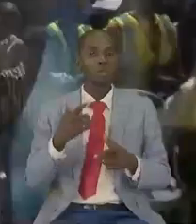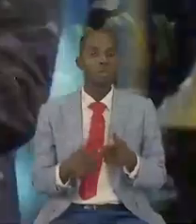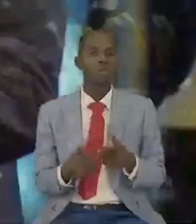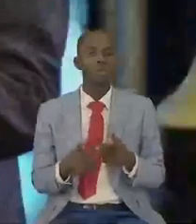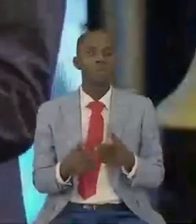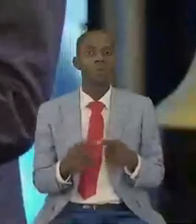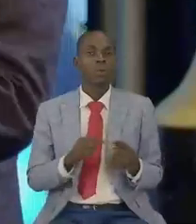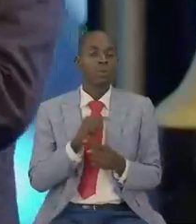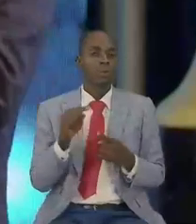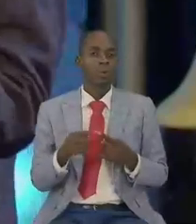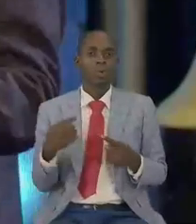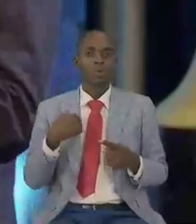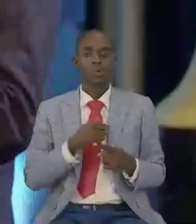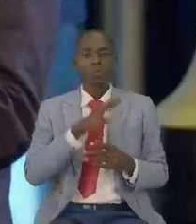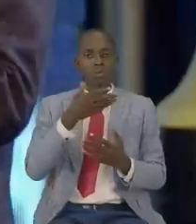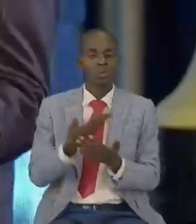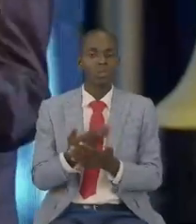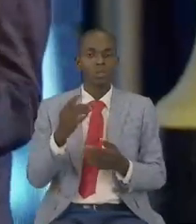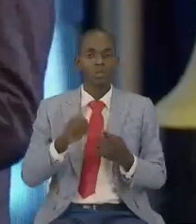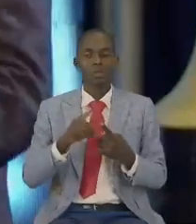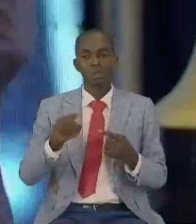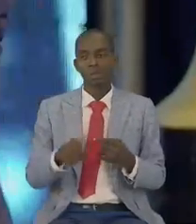Alors, quand nous serons de l'autre côté